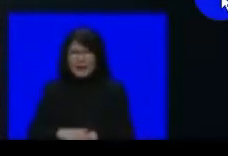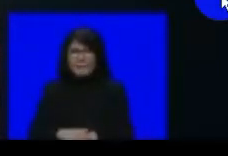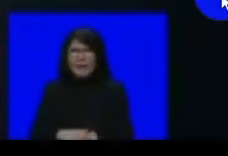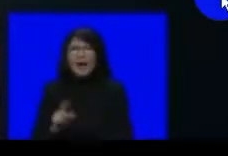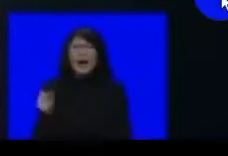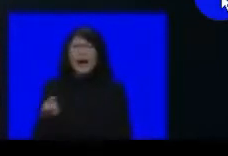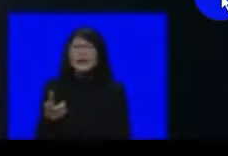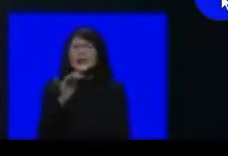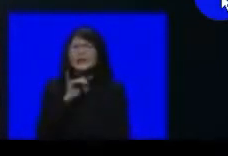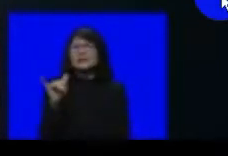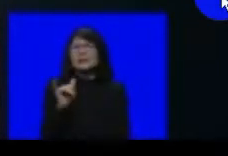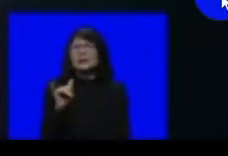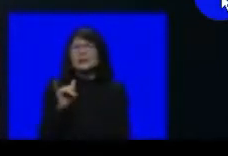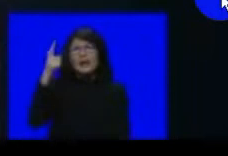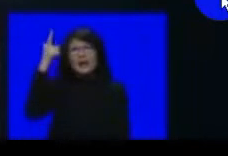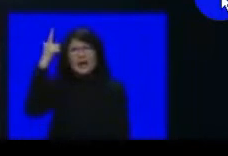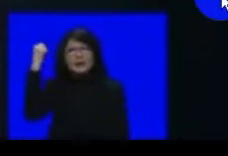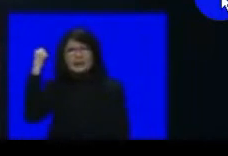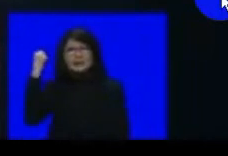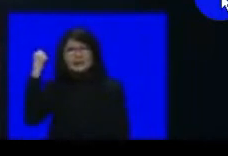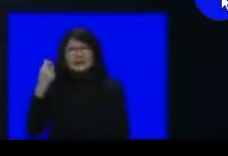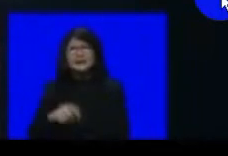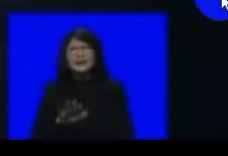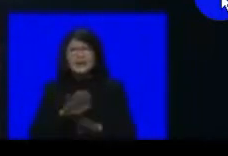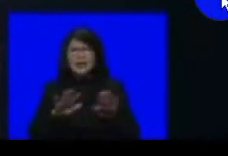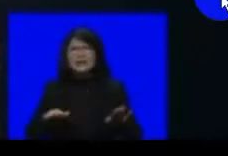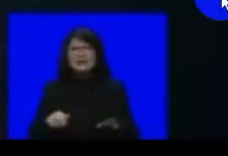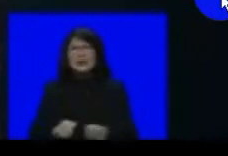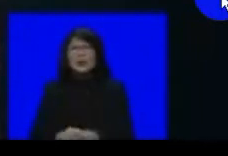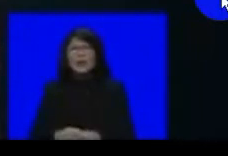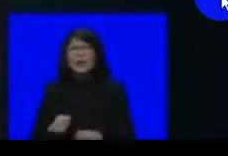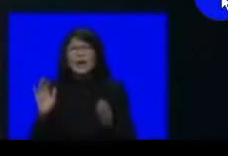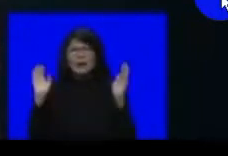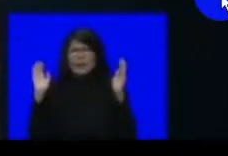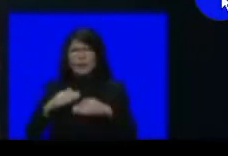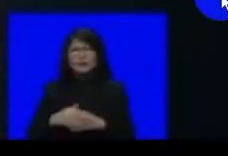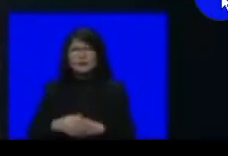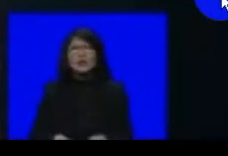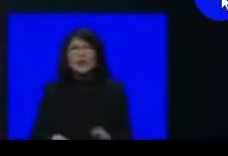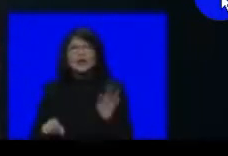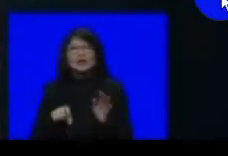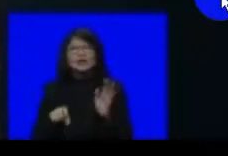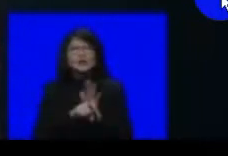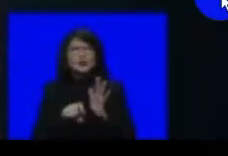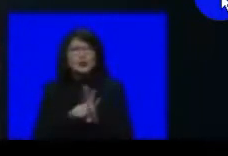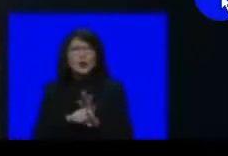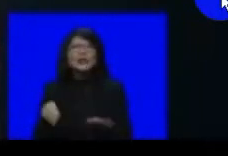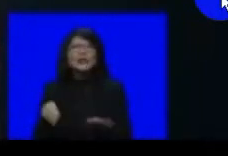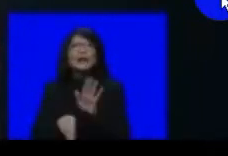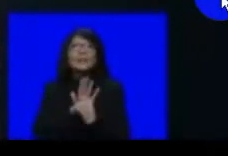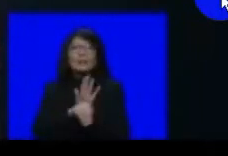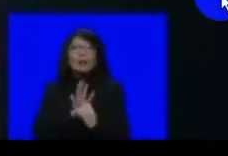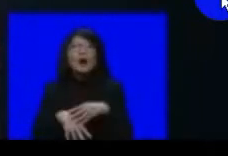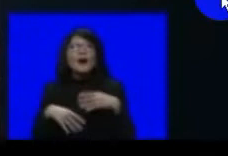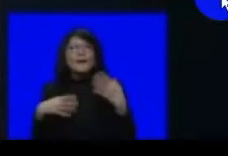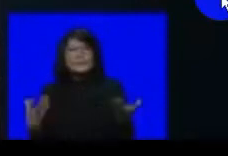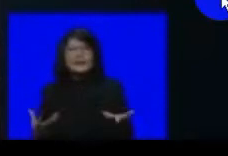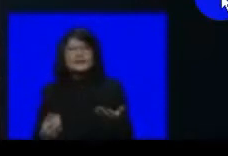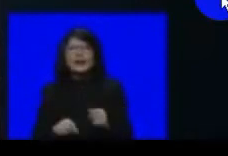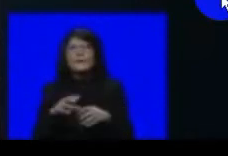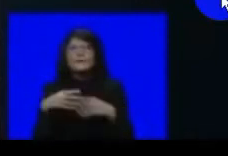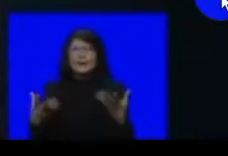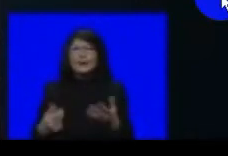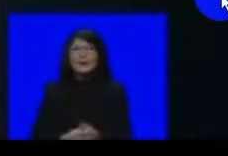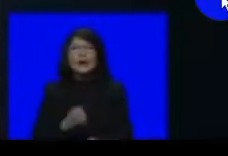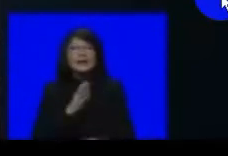semacam pembelajaran antar madrasah. Ketika madrasah di Papua, guru mengajar bagaimana anak-anak di Jakarta, di